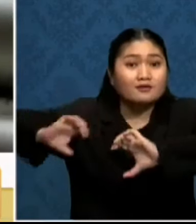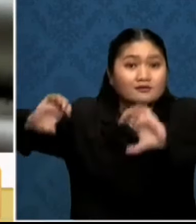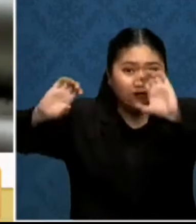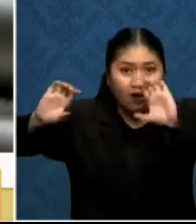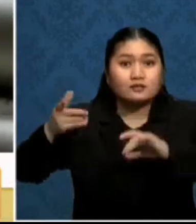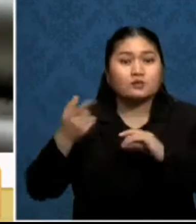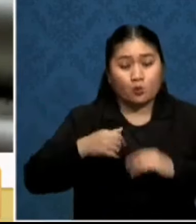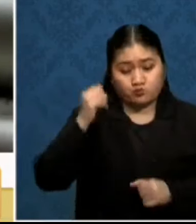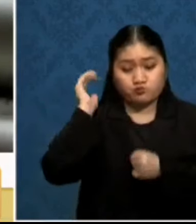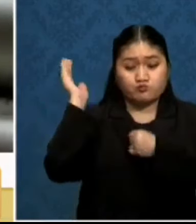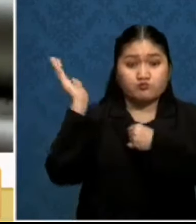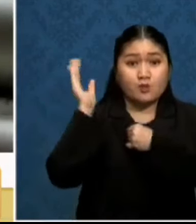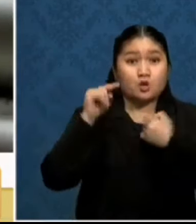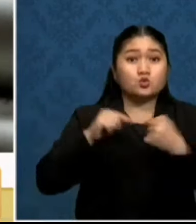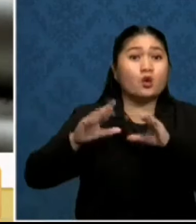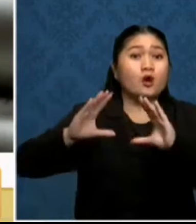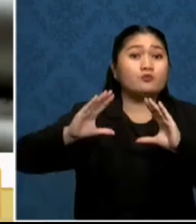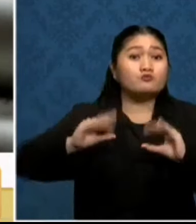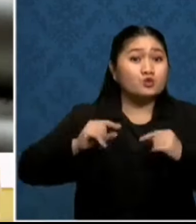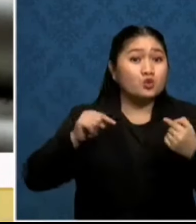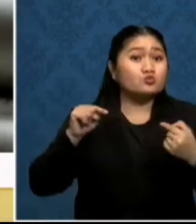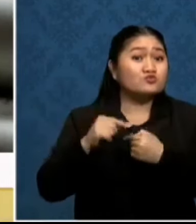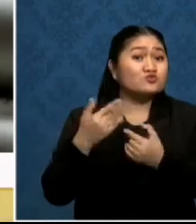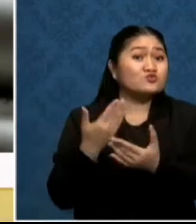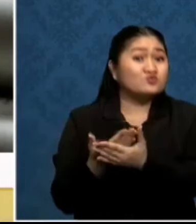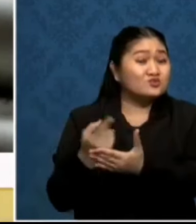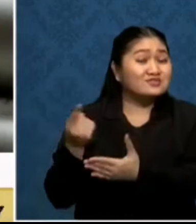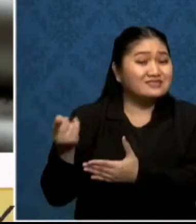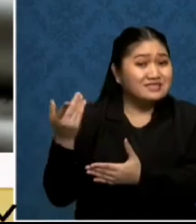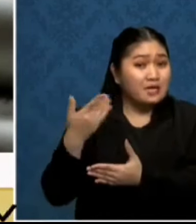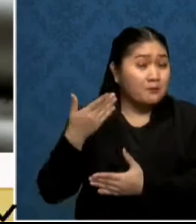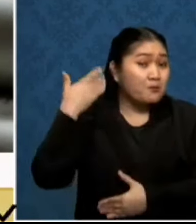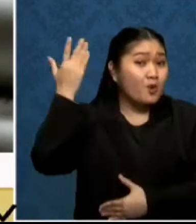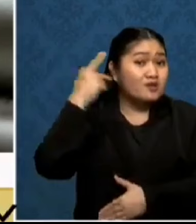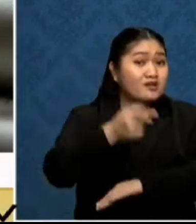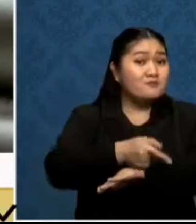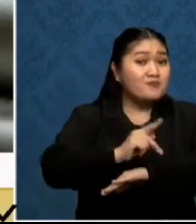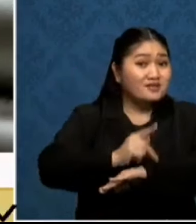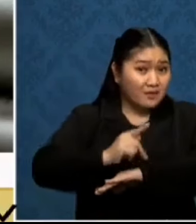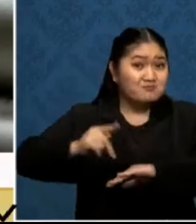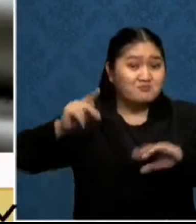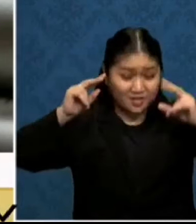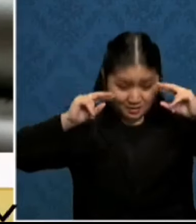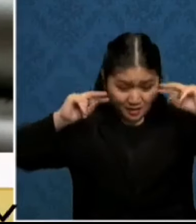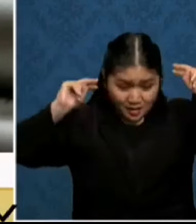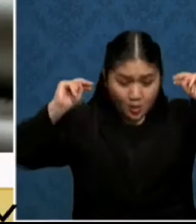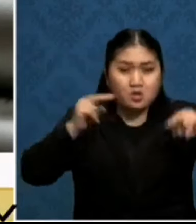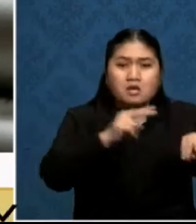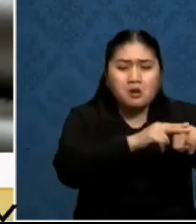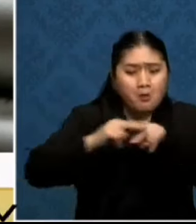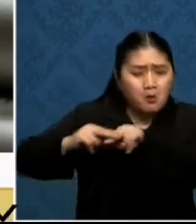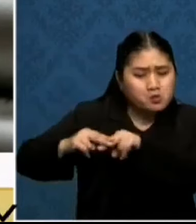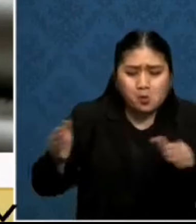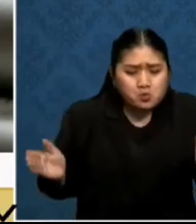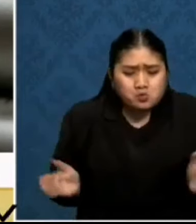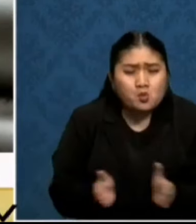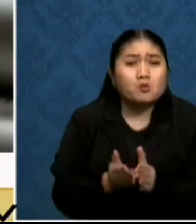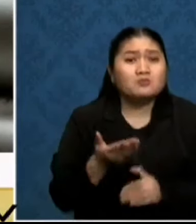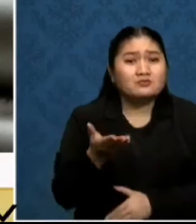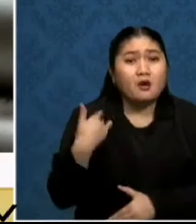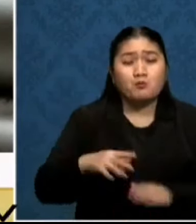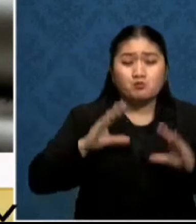ประชุมคณะกรรมการดิจิตอล walletชุดใหญ่ที่นายกเป็นประธานนั่งอยู่ด้วยกันทั้งนายกทั้งรัฐมนตรีช่วยคลัง